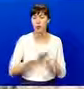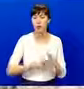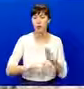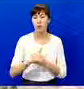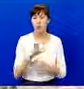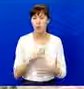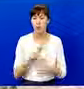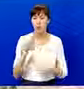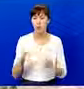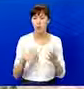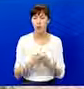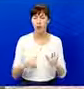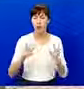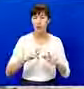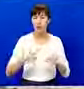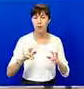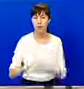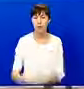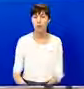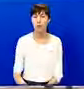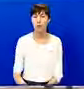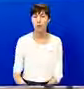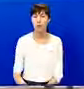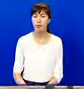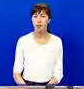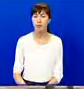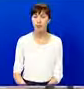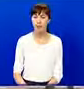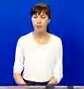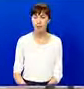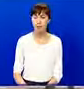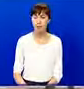Сотқа дейінгі тергеу амалдары жүргізілуде. Нұрсұлтан Абдрашит, Нұржігіт Барпиев, оңтүстік ақпарат.